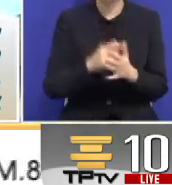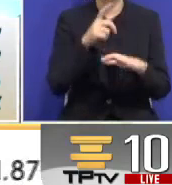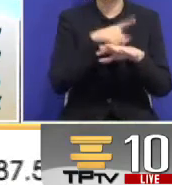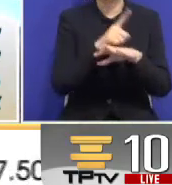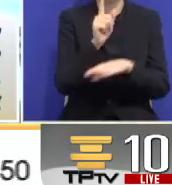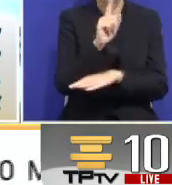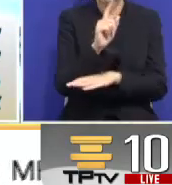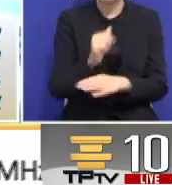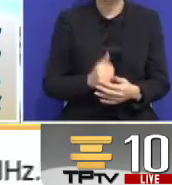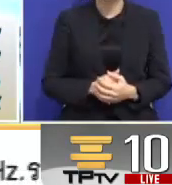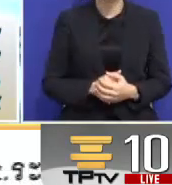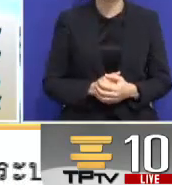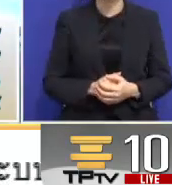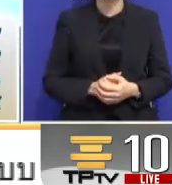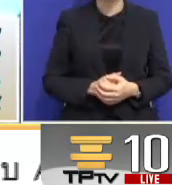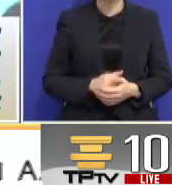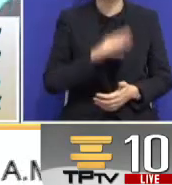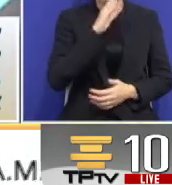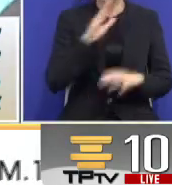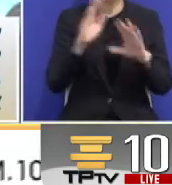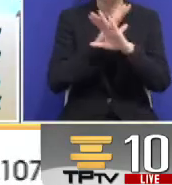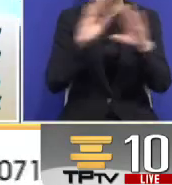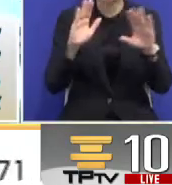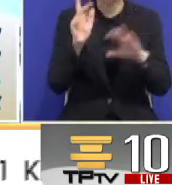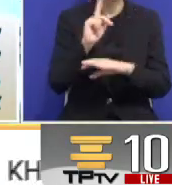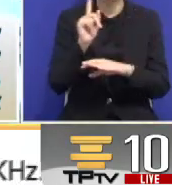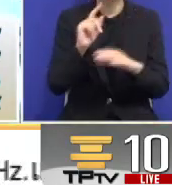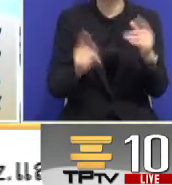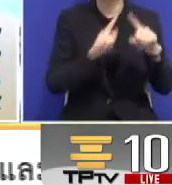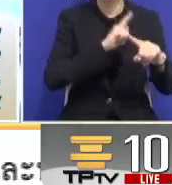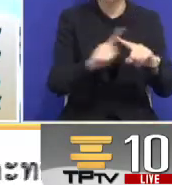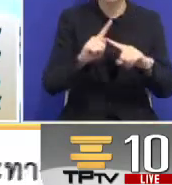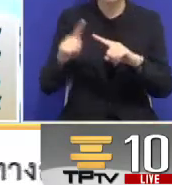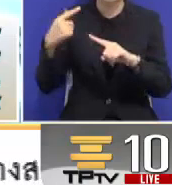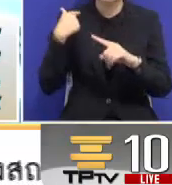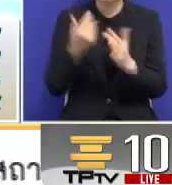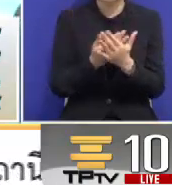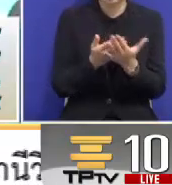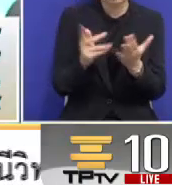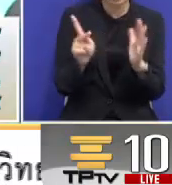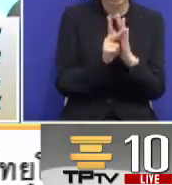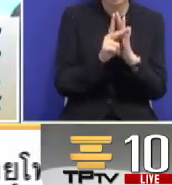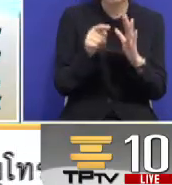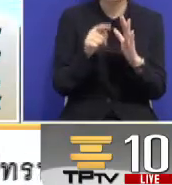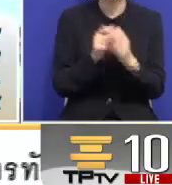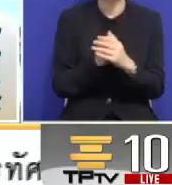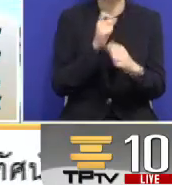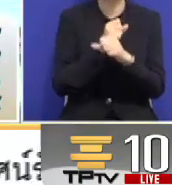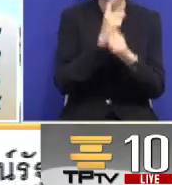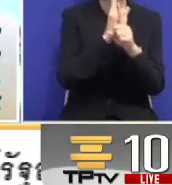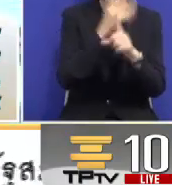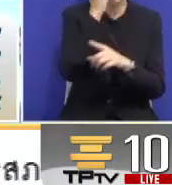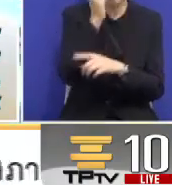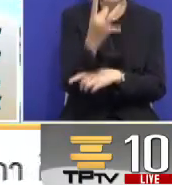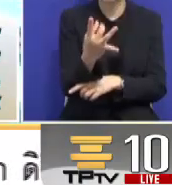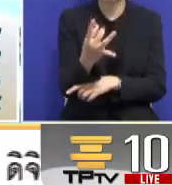ลาท่านบอกว่าจะอนุโลมอะไรเนี่ยผมยังเปิดข้อบังคับไม่เจอว่าท่านใช้บังคับข้ออะไรกลับมาเรื่องคุณ